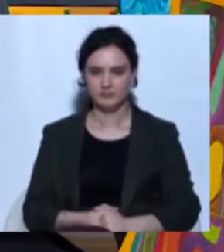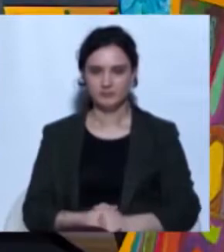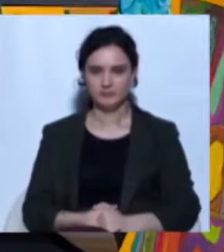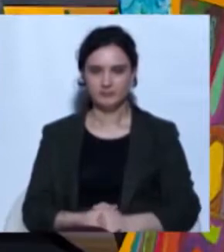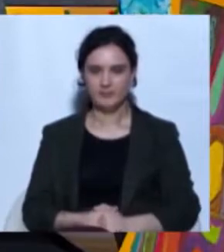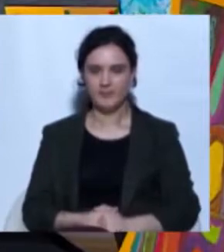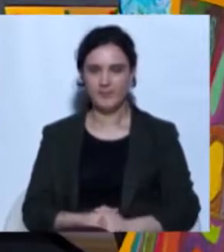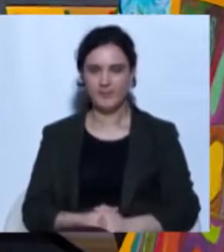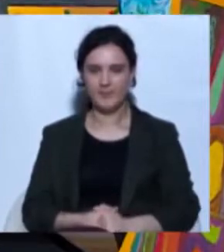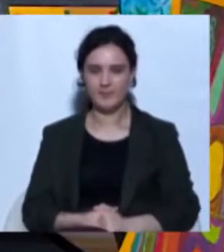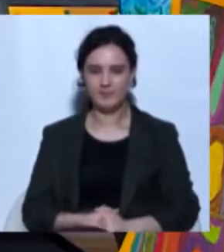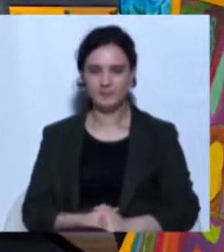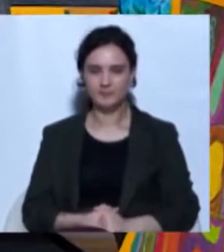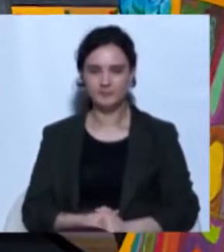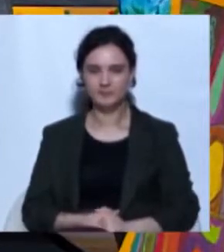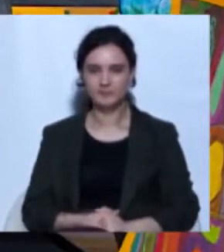გავაკეთოთ